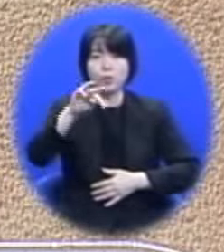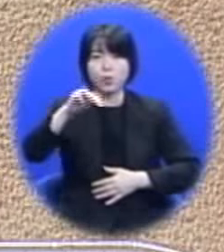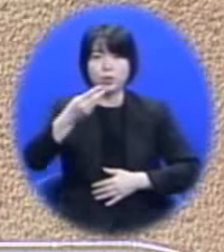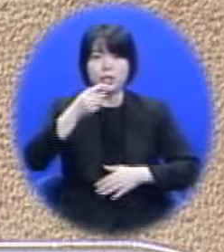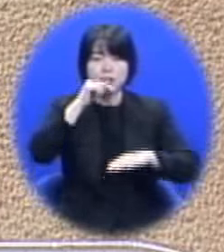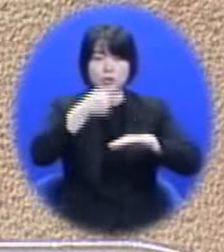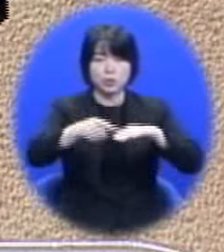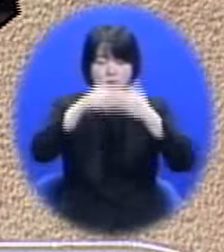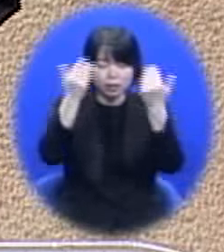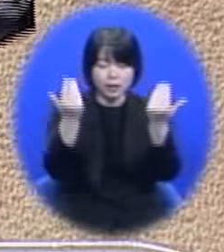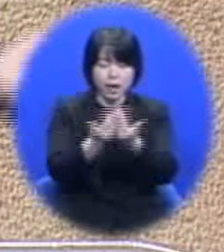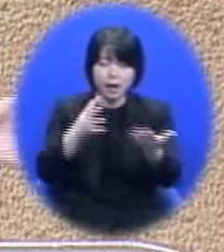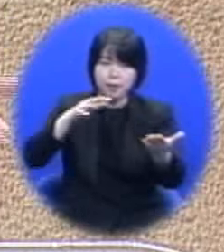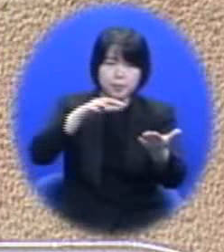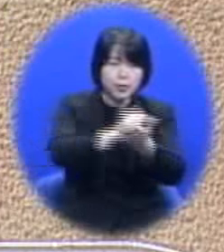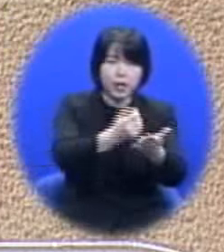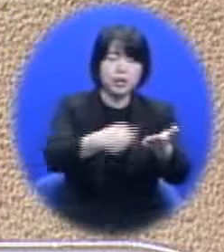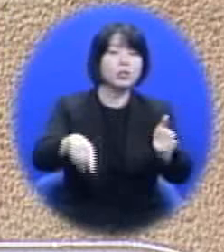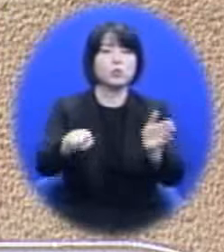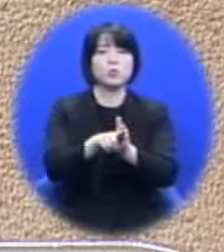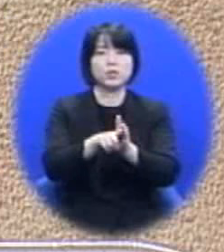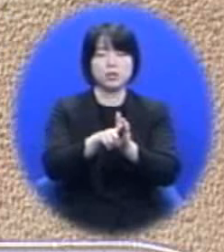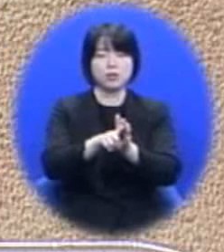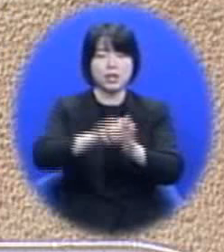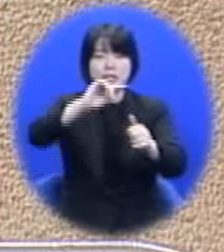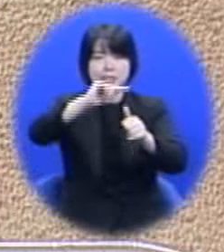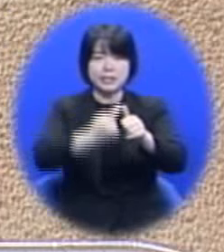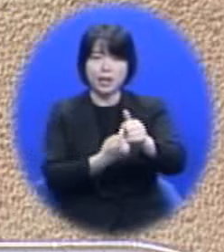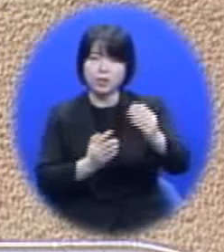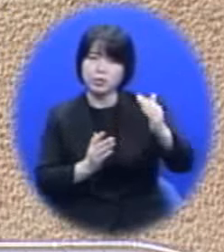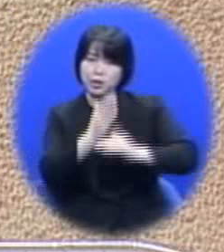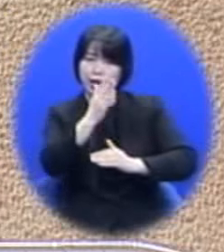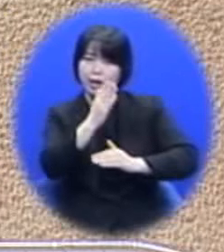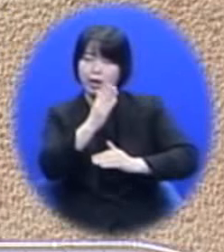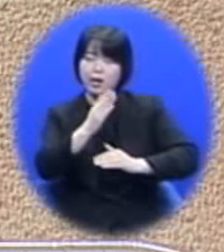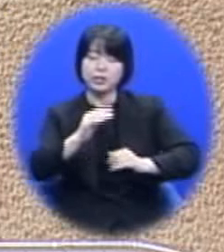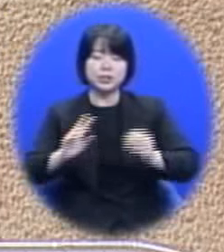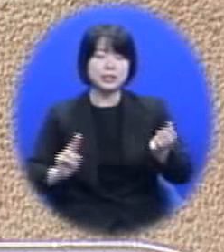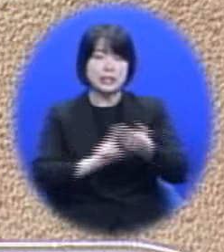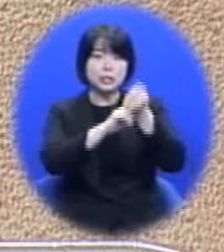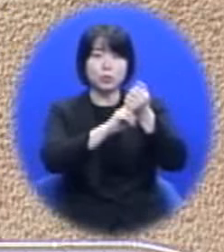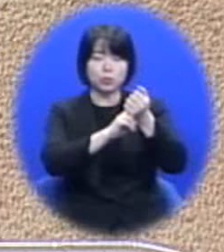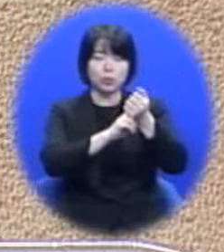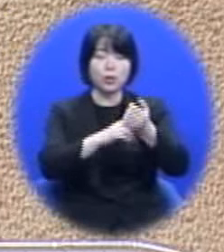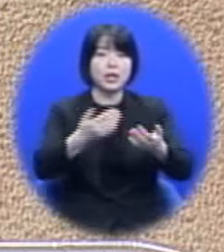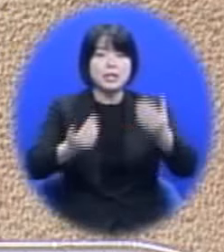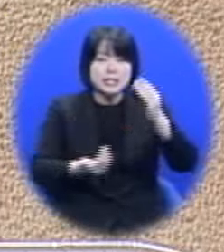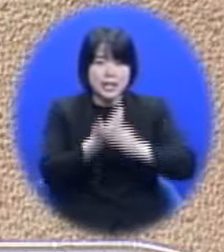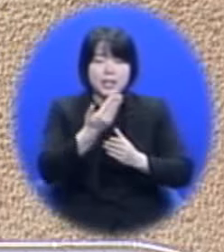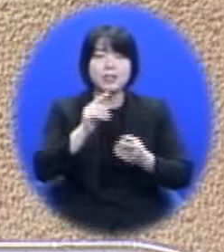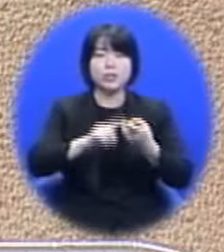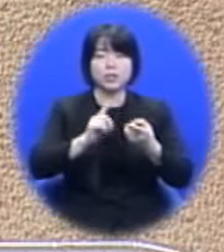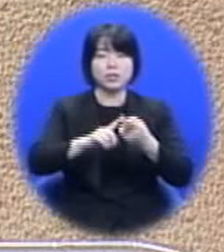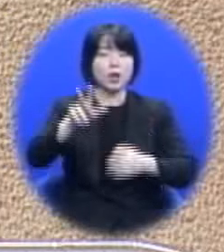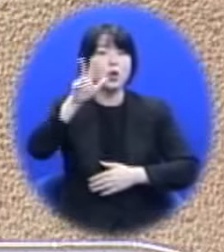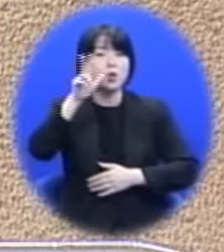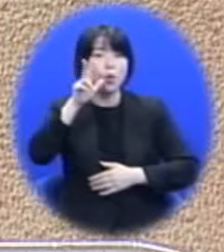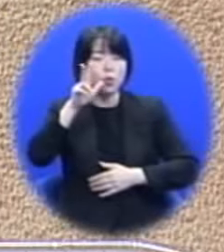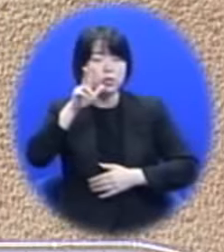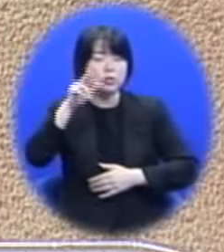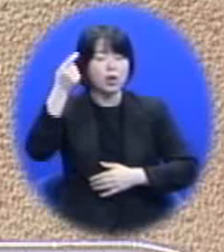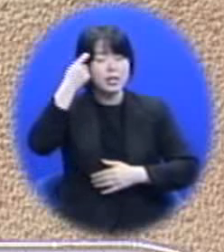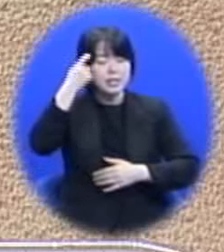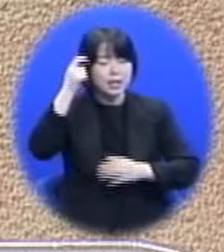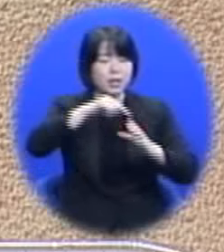위하여 초자연적인 기적도 하나님이 행하실 것이라고 하는 하나님의 계획이 여호수아의 마음속에